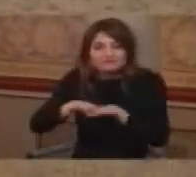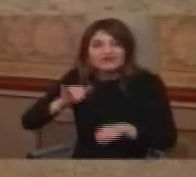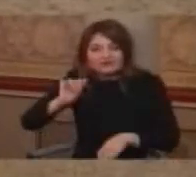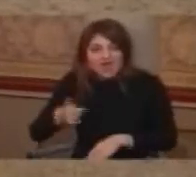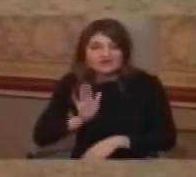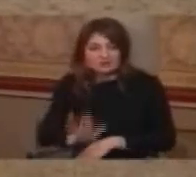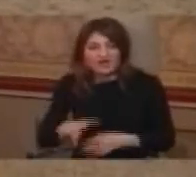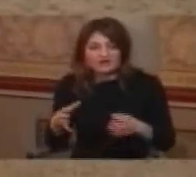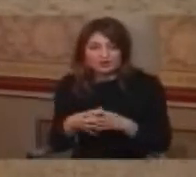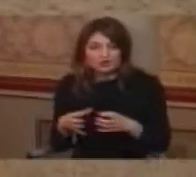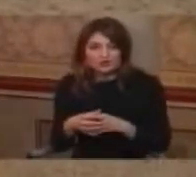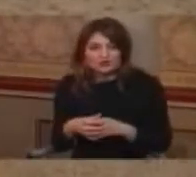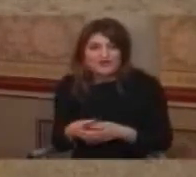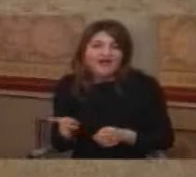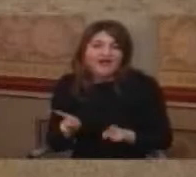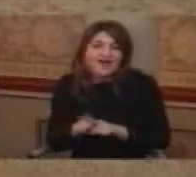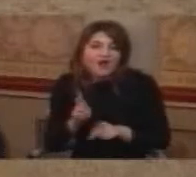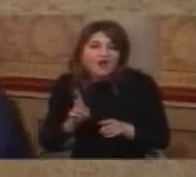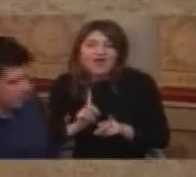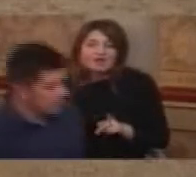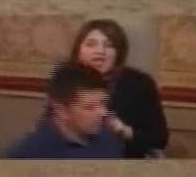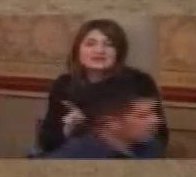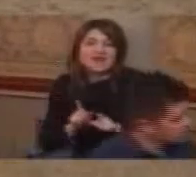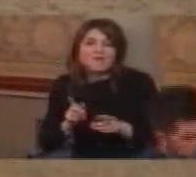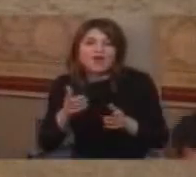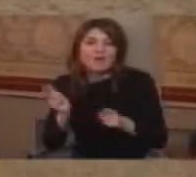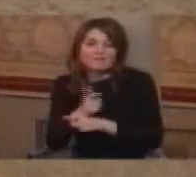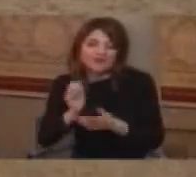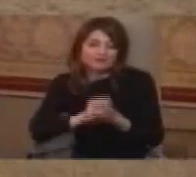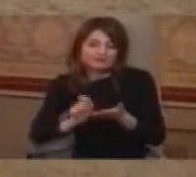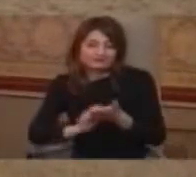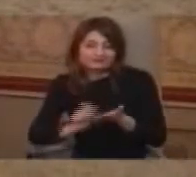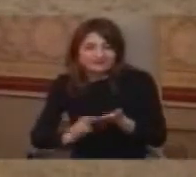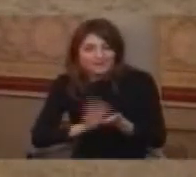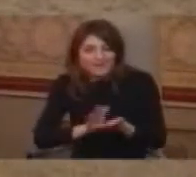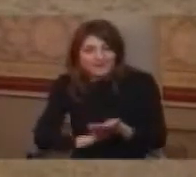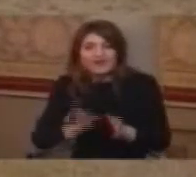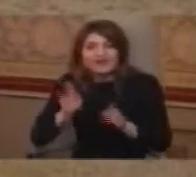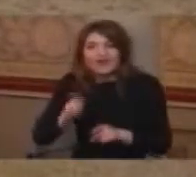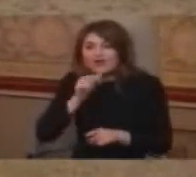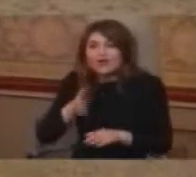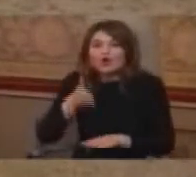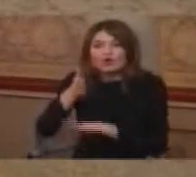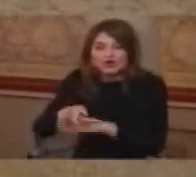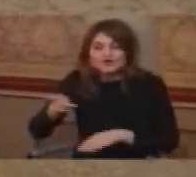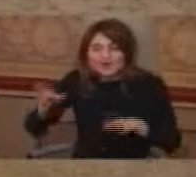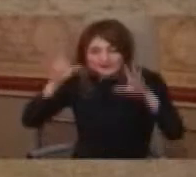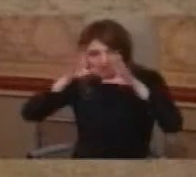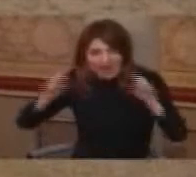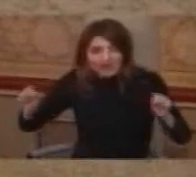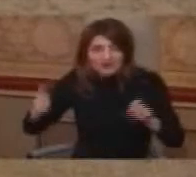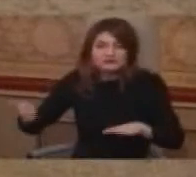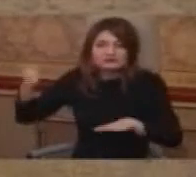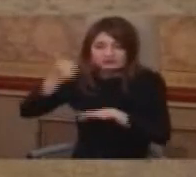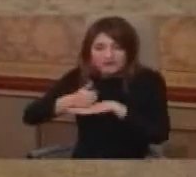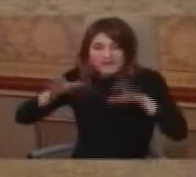mogućnosti. I simbolično, ne samo na papiru, nego i kroz parlament, vrhovni parlament